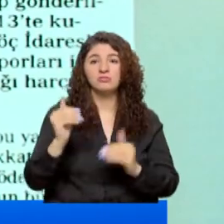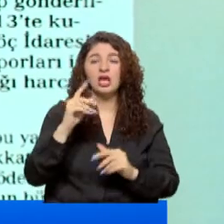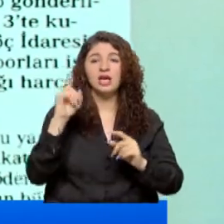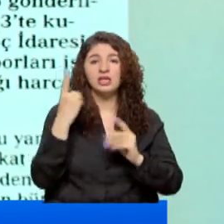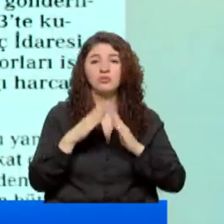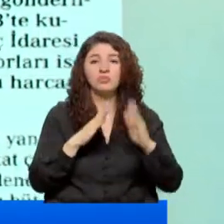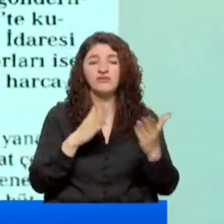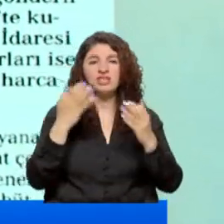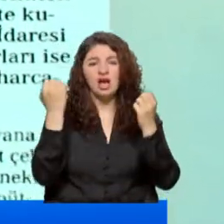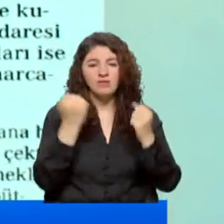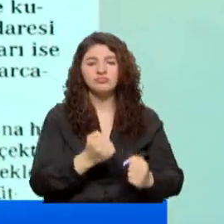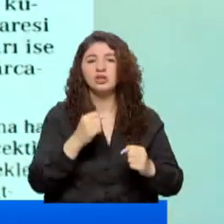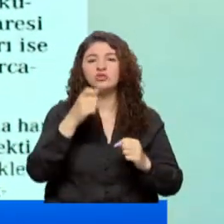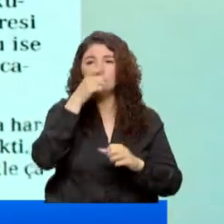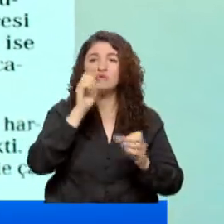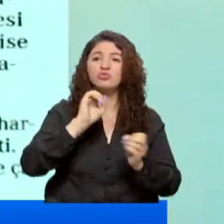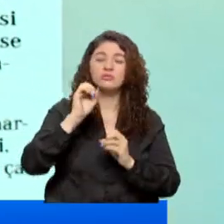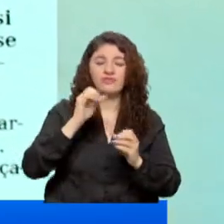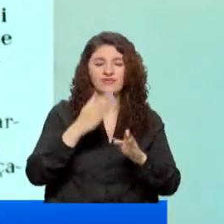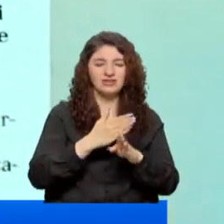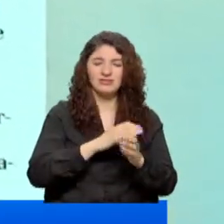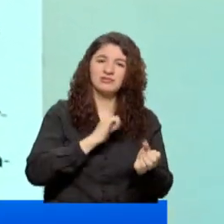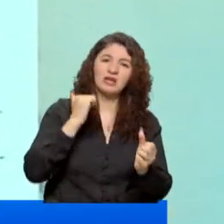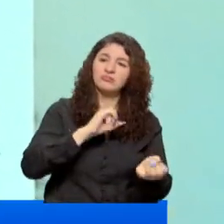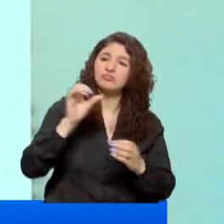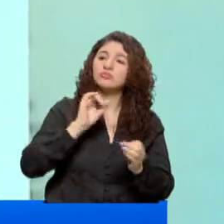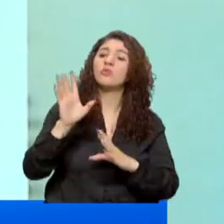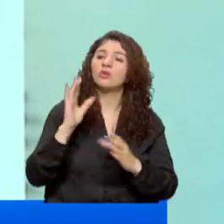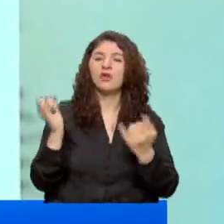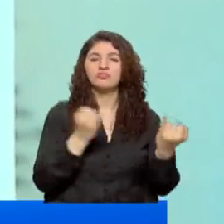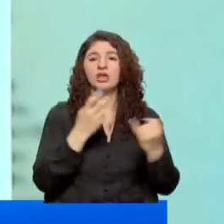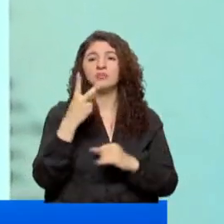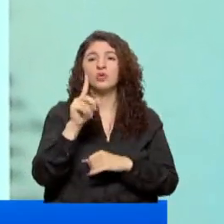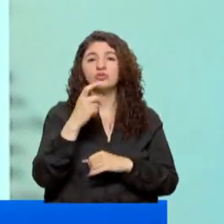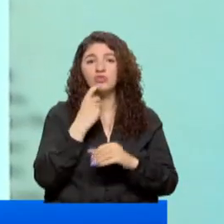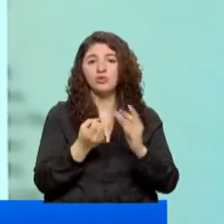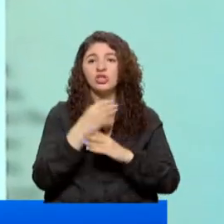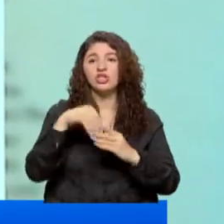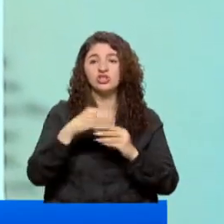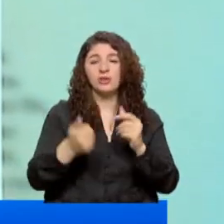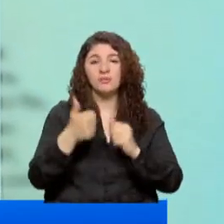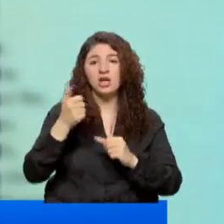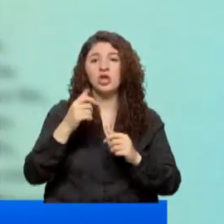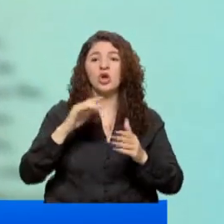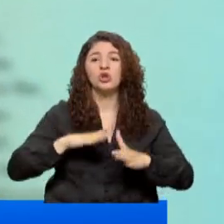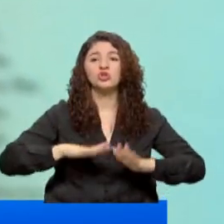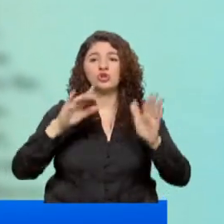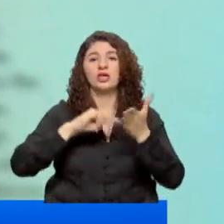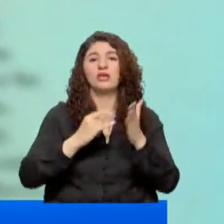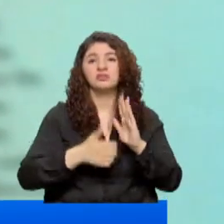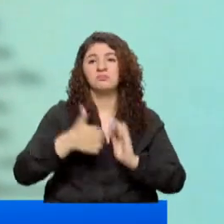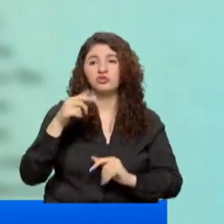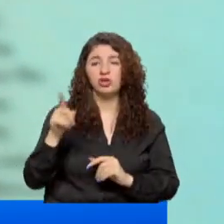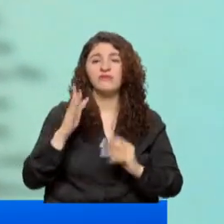muhalefet sığınmacıların ülkelerine gönderilip gönderilmediğini tartışıyor 2013'te kurulan İçişleri Bakanlığı Göç İdaresi Başkanlığının